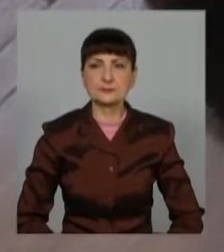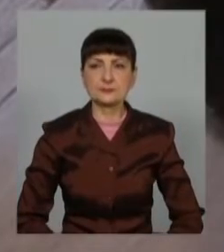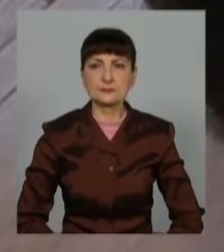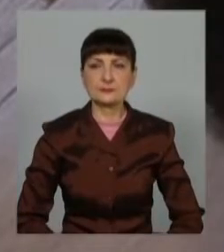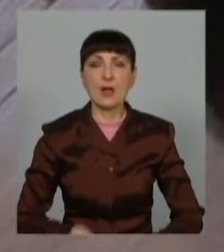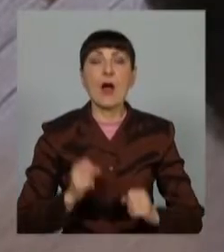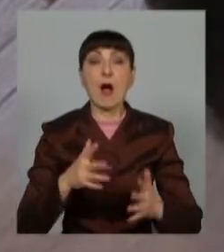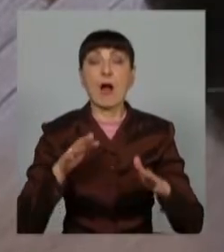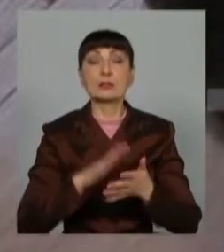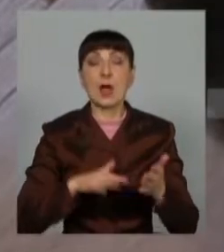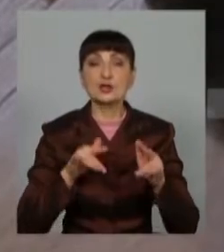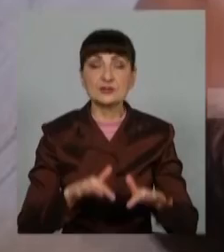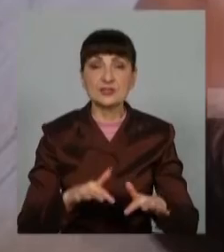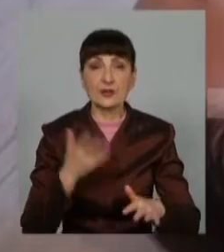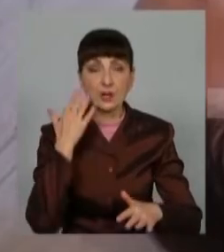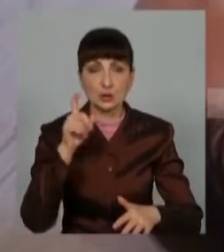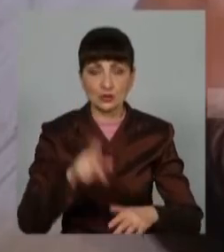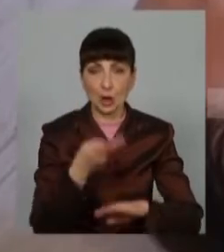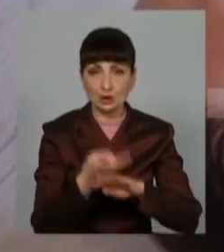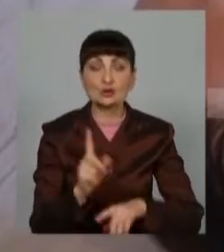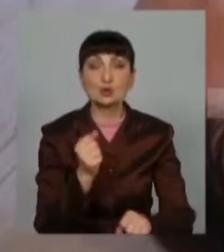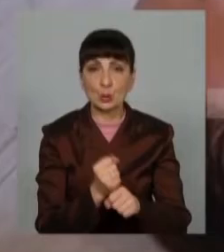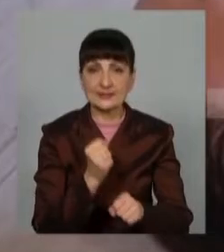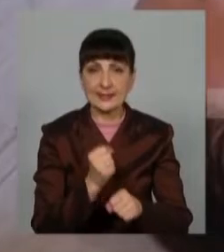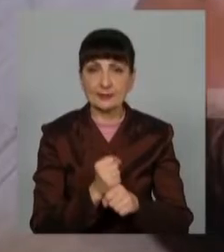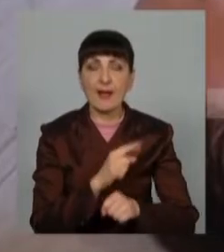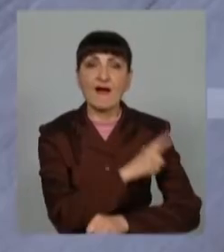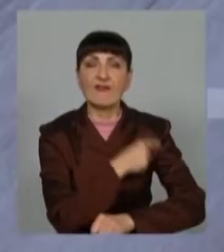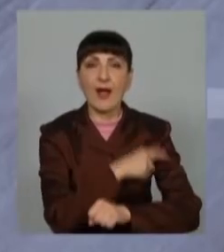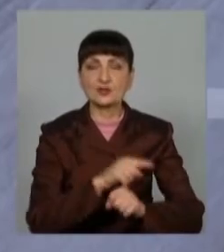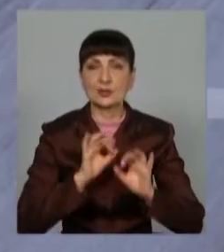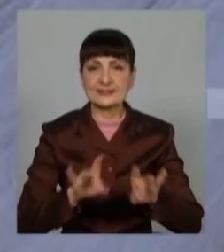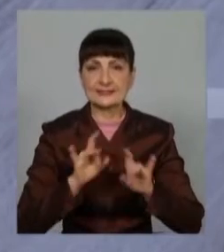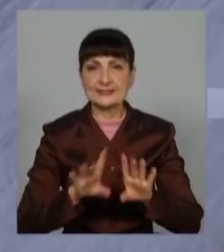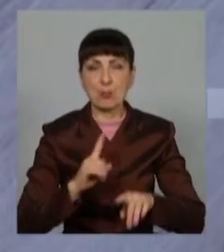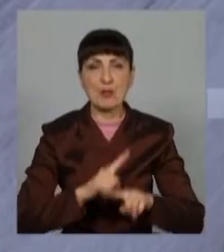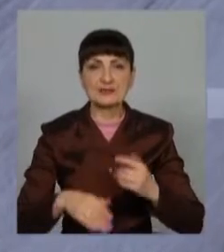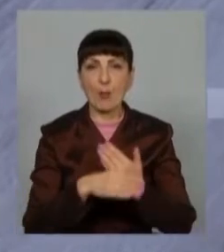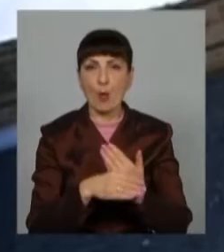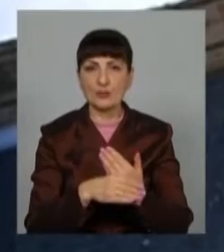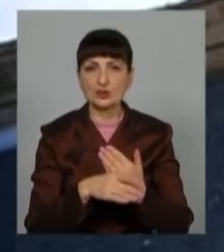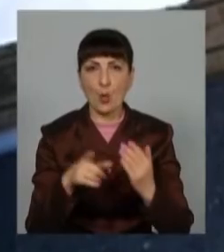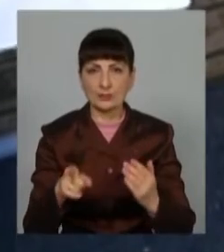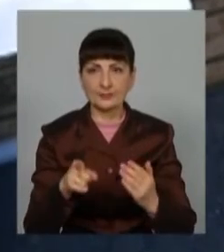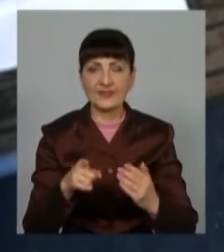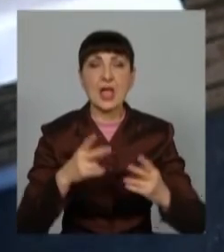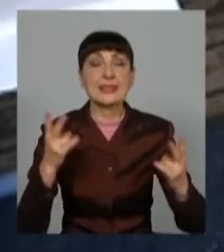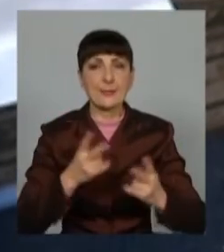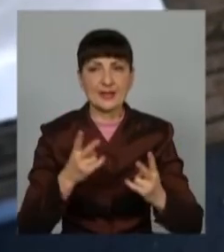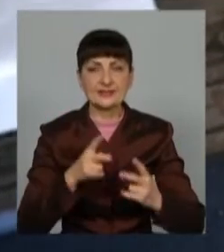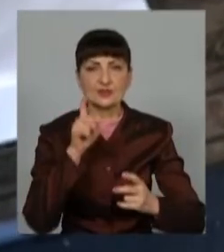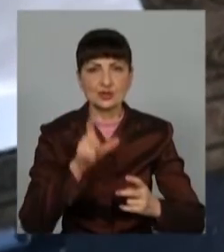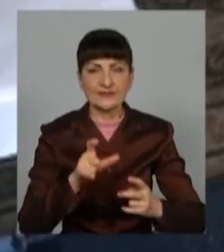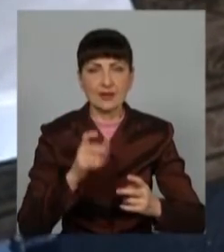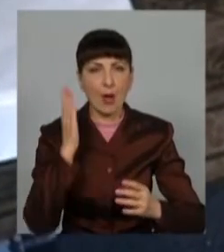А вот как действовать в ситуации, когда перед вами лежит пострадавший, рассказал врач отдела оказания экстренной помощи. Необходимо